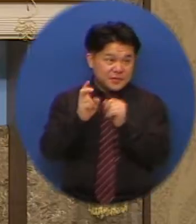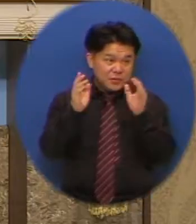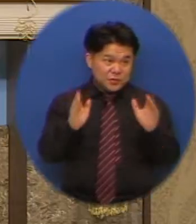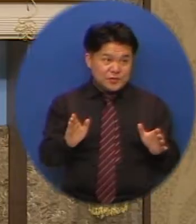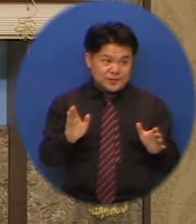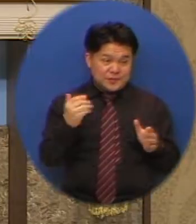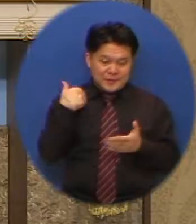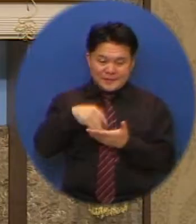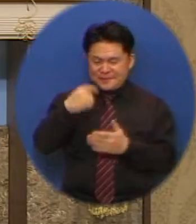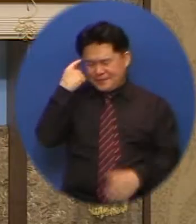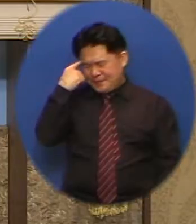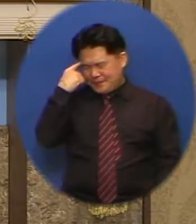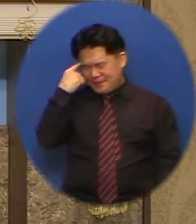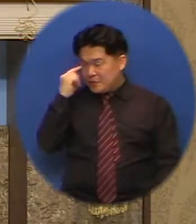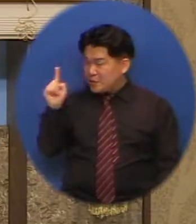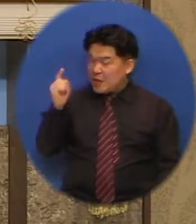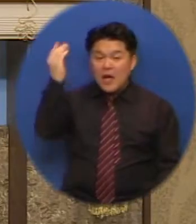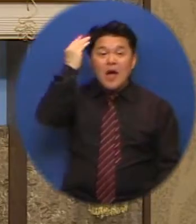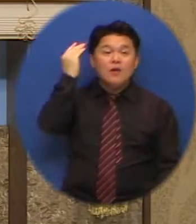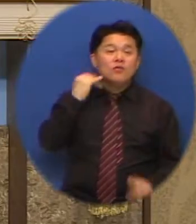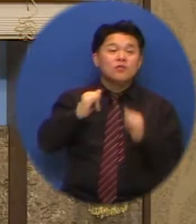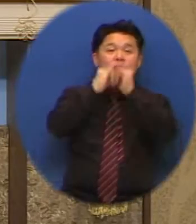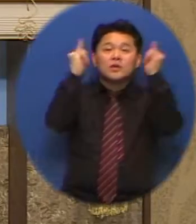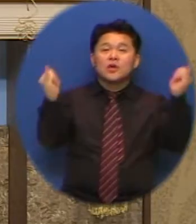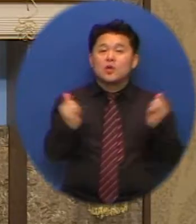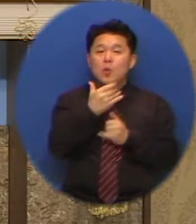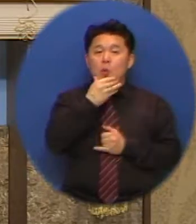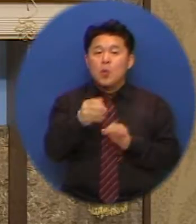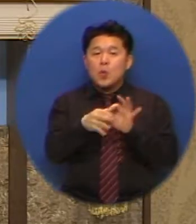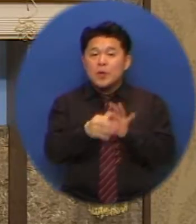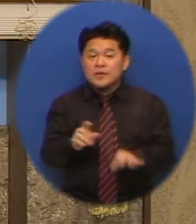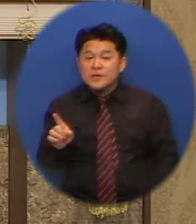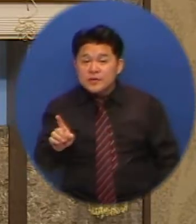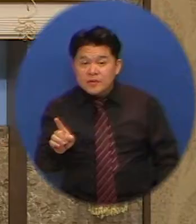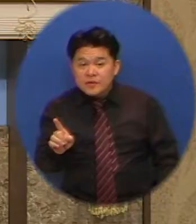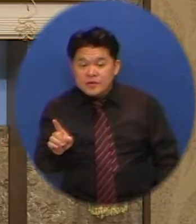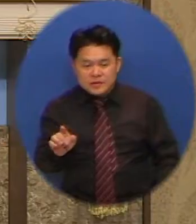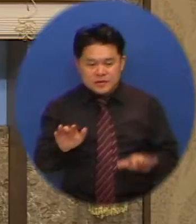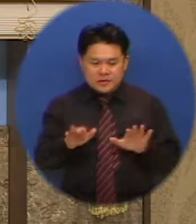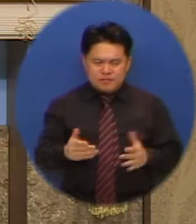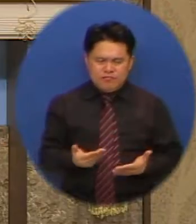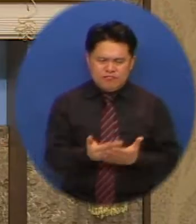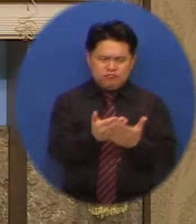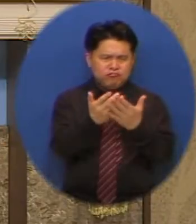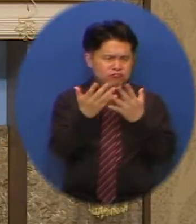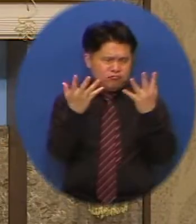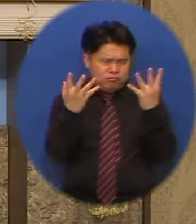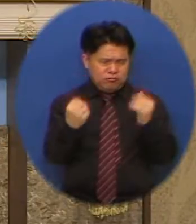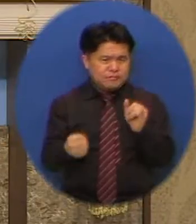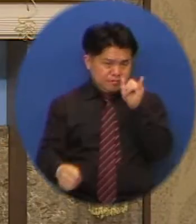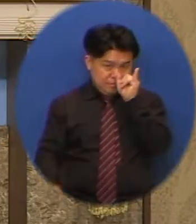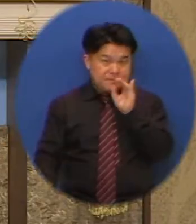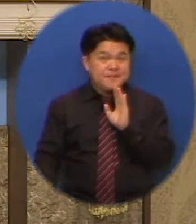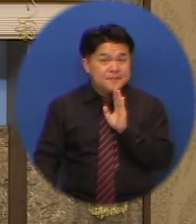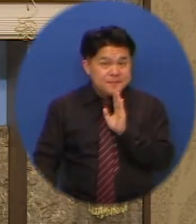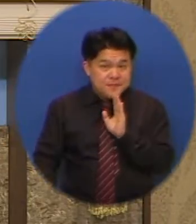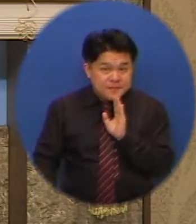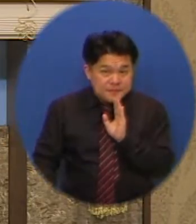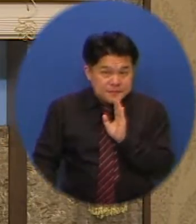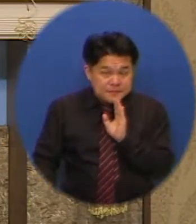년간 우리나라 사회복지계가 양적으로 또 질적으로 많은 성장을